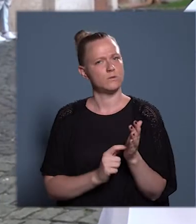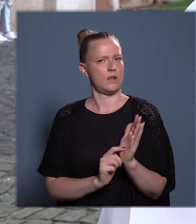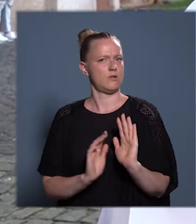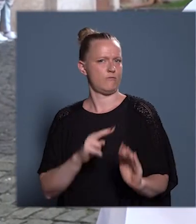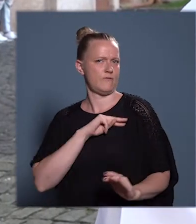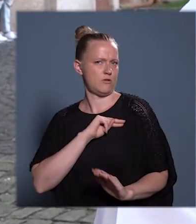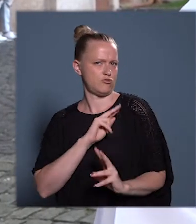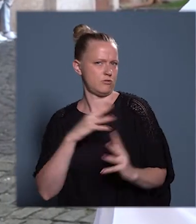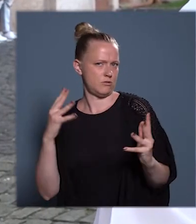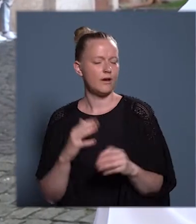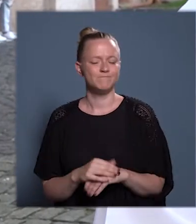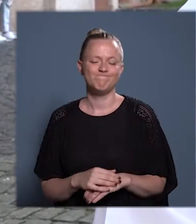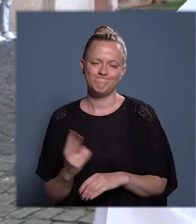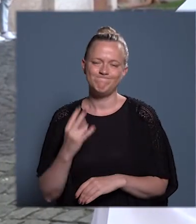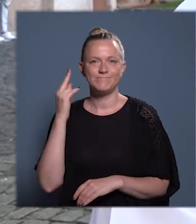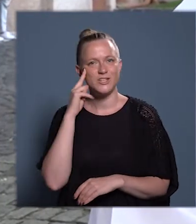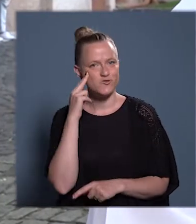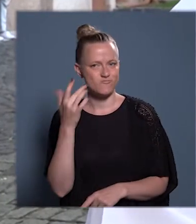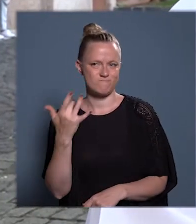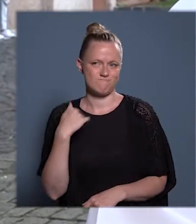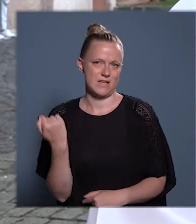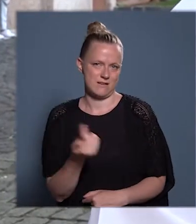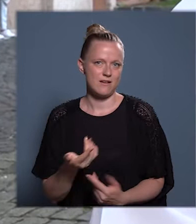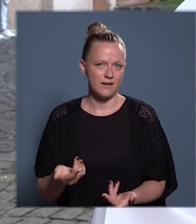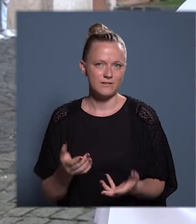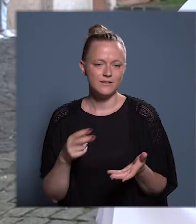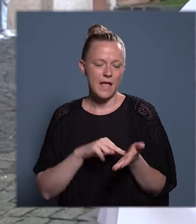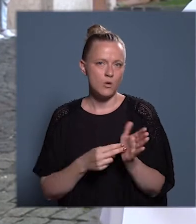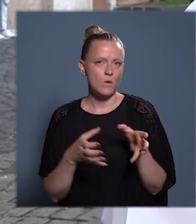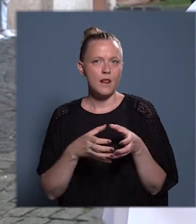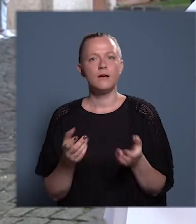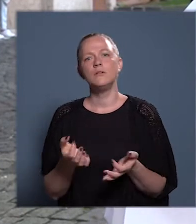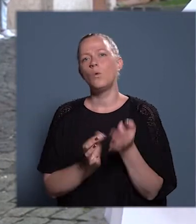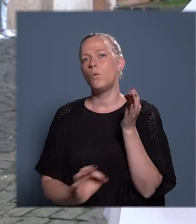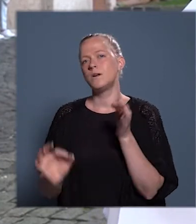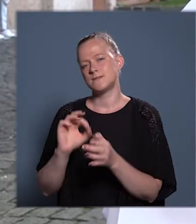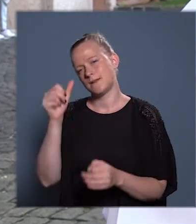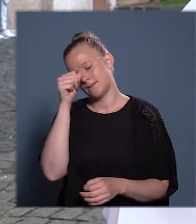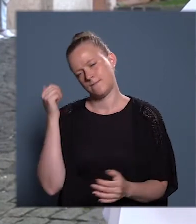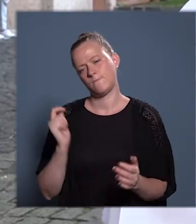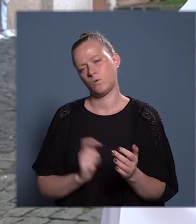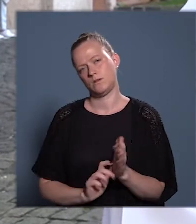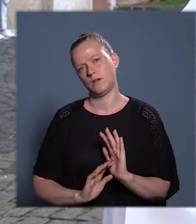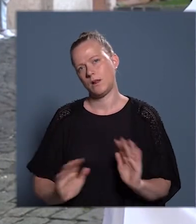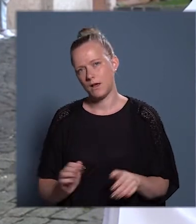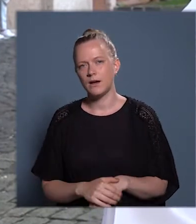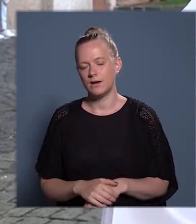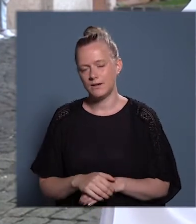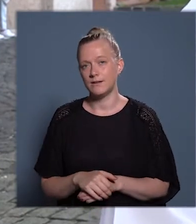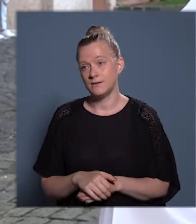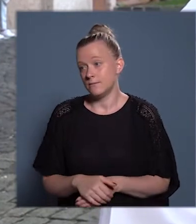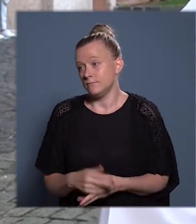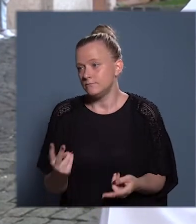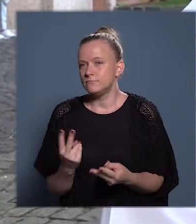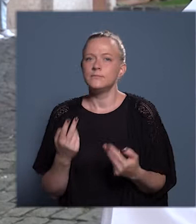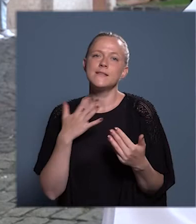hogy ismernek itt bennünket a kerületben, meg az országban, a név kötelez. méltán kötelez, mert a szeretet,